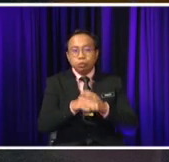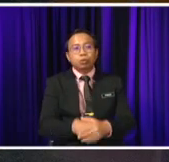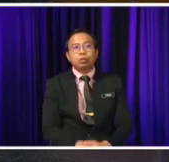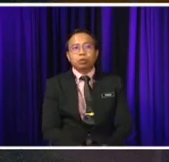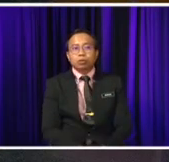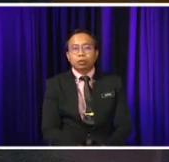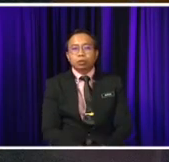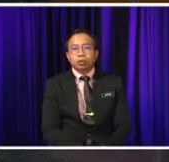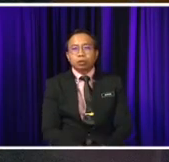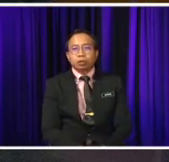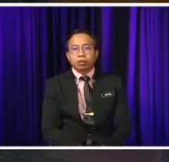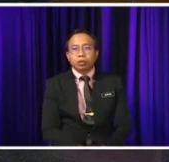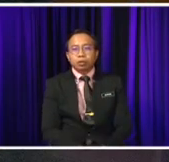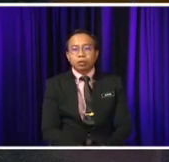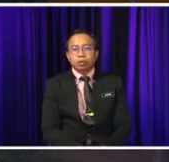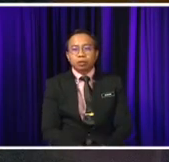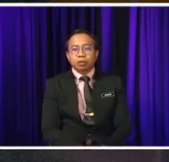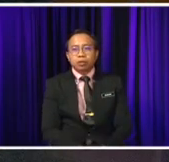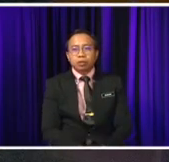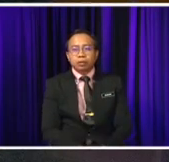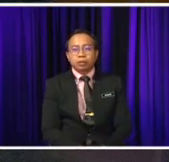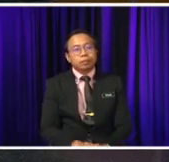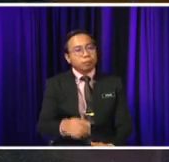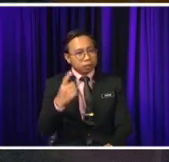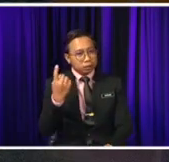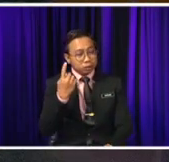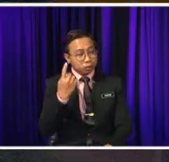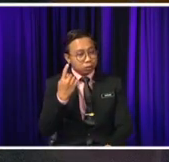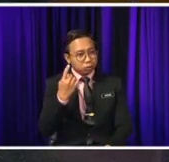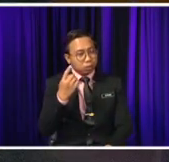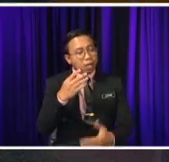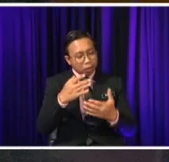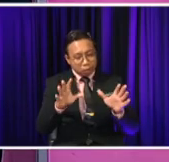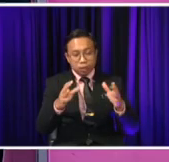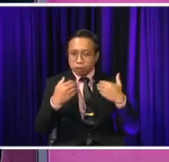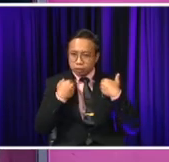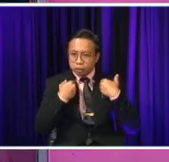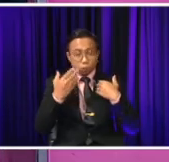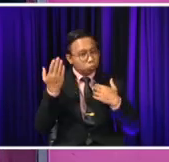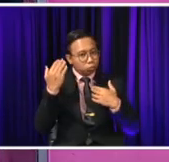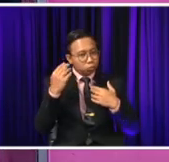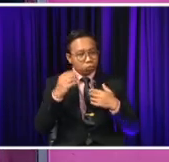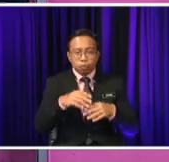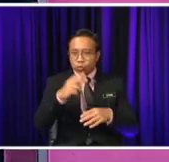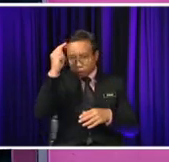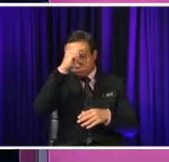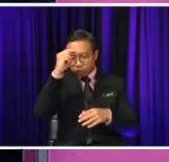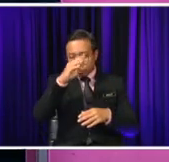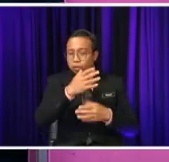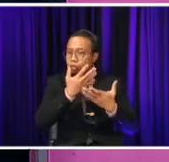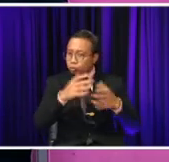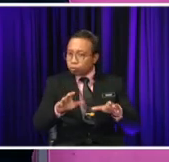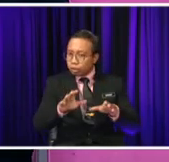paham pernah berlaku pada zaman selepas ke wafatnya Nabi Shallallahu Alaihi Wasallam